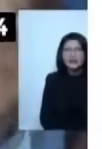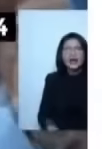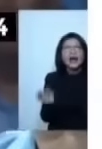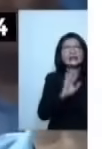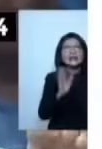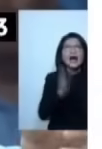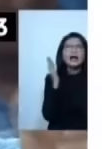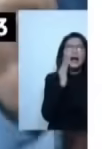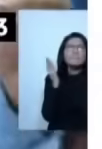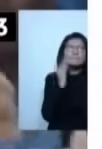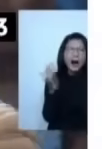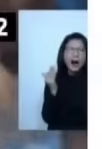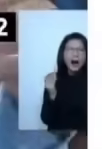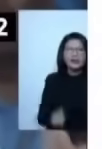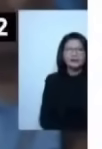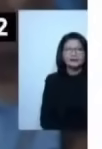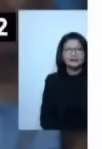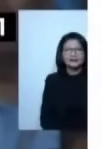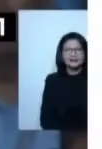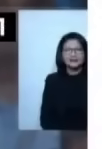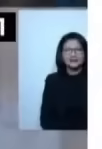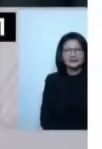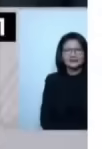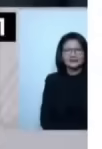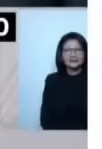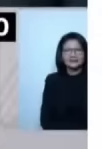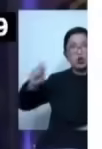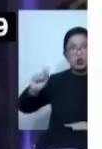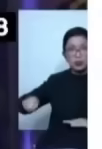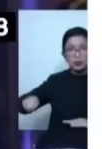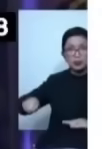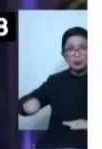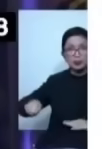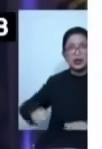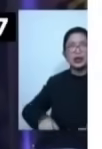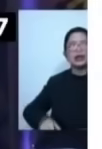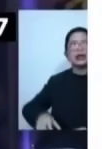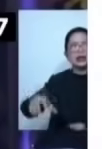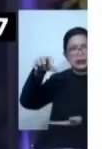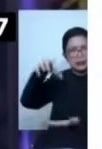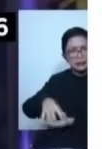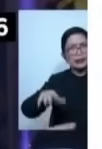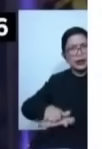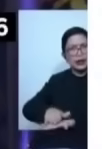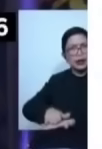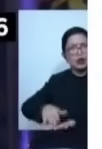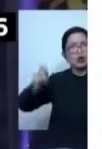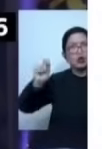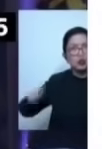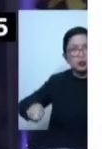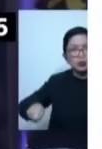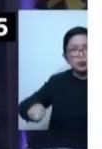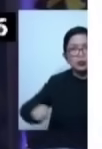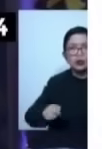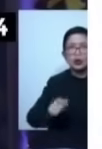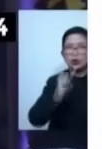turut hadir menyaksikan Seperti apa kemeriahan yang dilaksanakan tim kampanye daerah provinsi Sumatera Utara dalam agenda nobar Debat Capres yang pertama